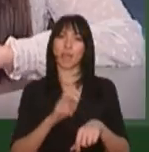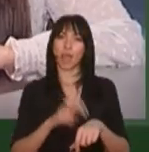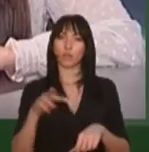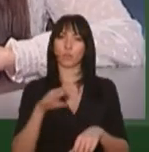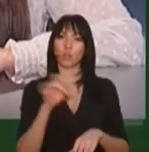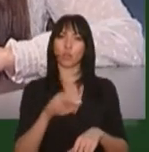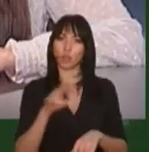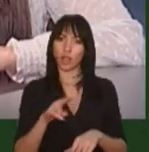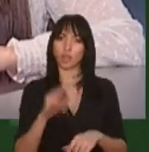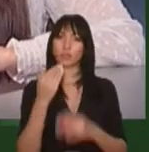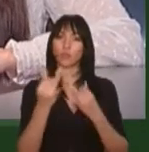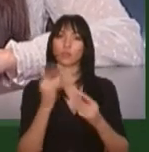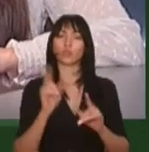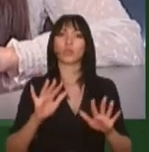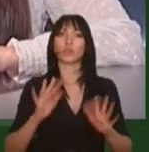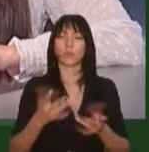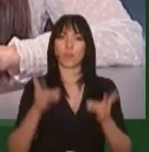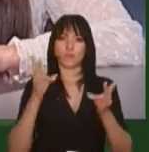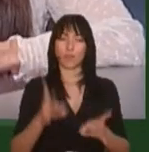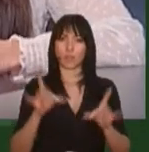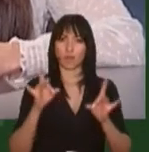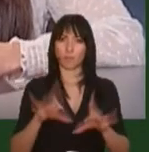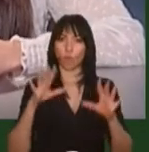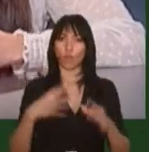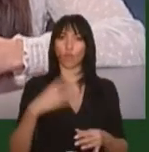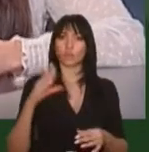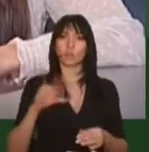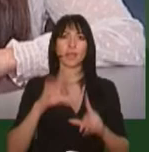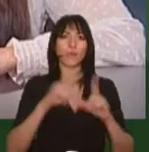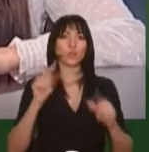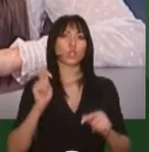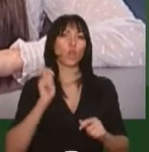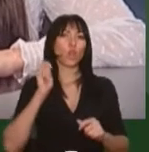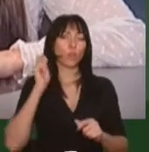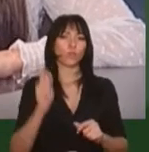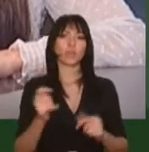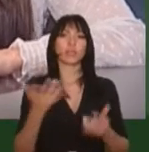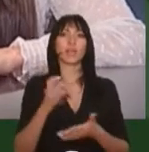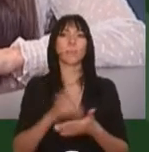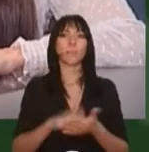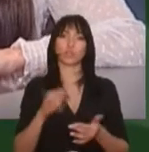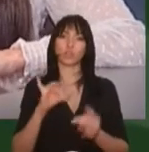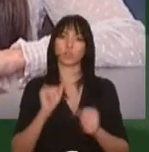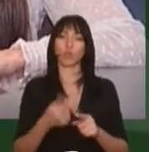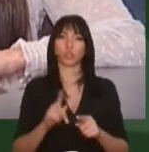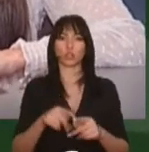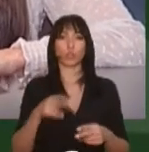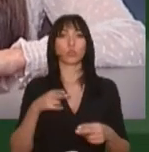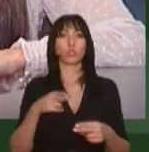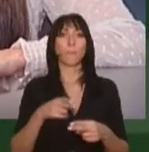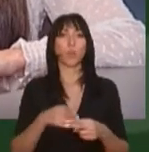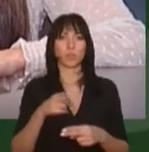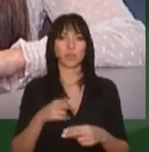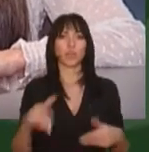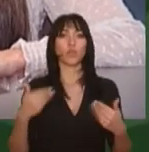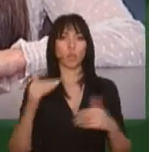трапляються випадки раптової смерті у шкільному віці, які причини передують та чи можна цьому запобігти. Пане Михайле, доброго вечора.